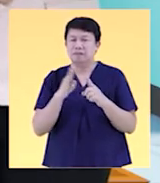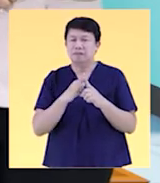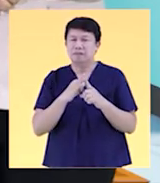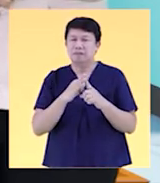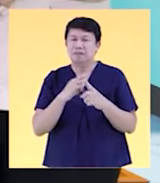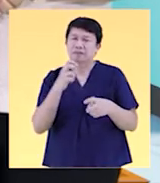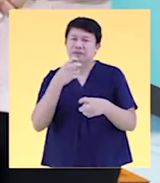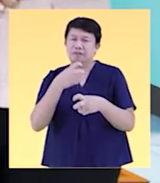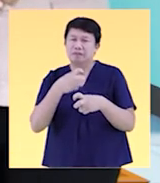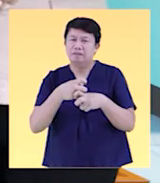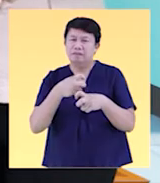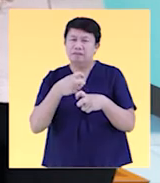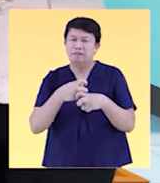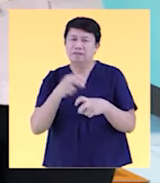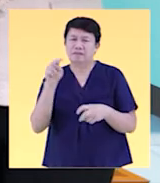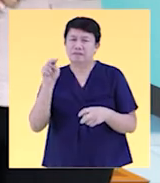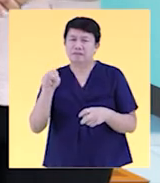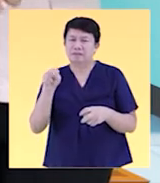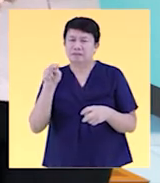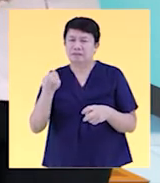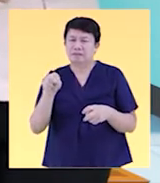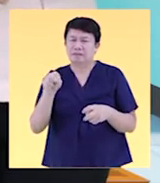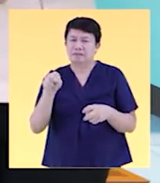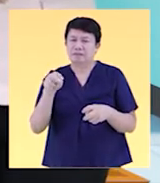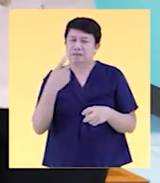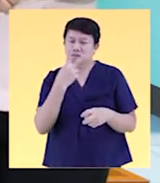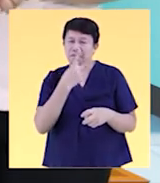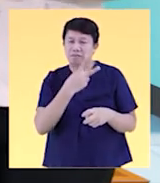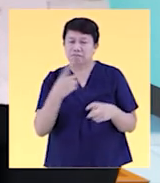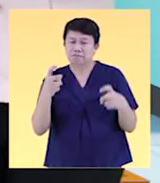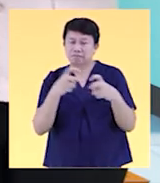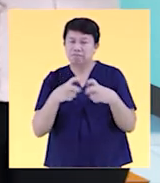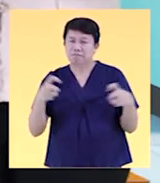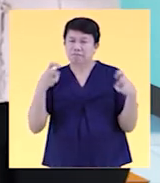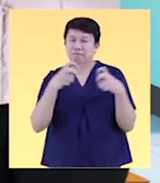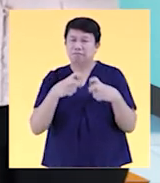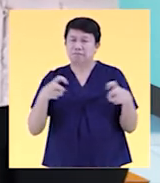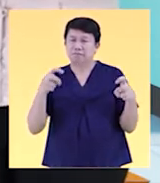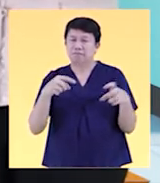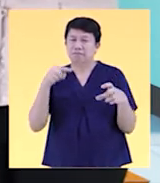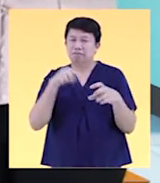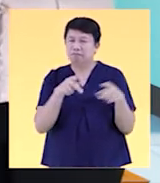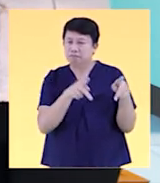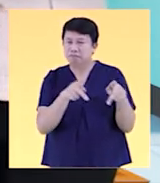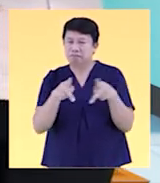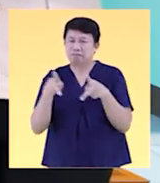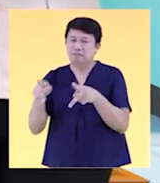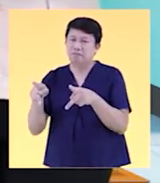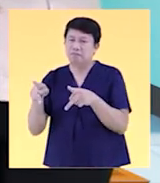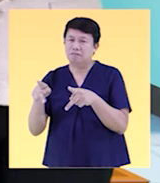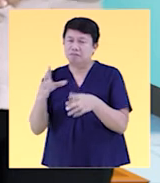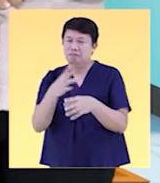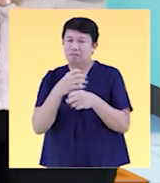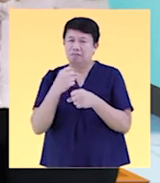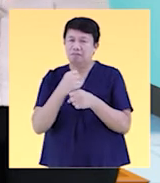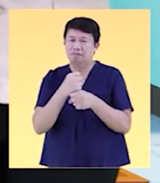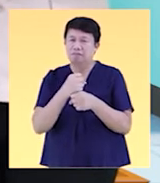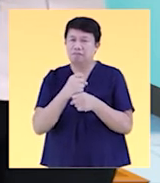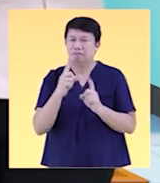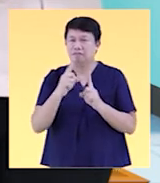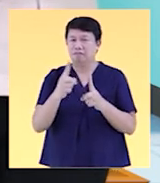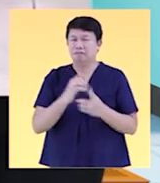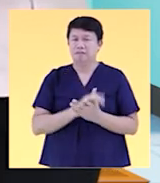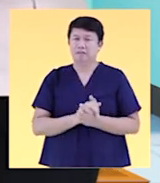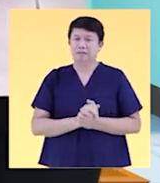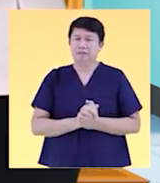mas komplikado ito at nangangailangan ng pagsusuri at mas malalim na planning upang makuha natin